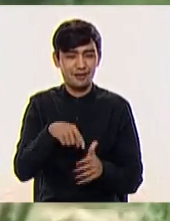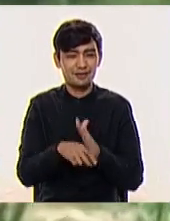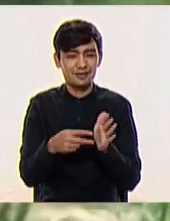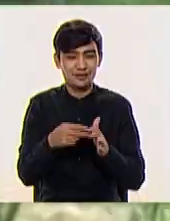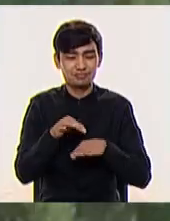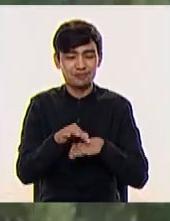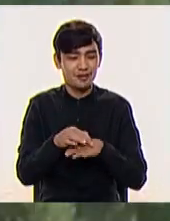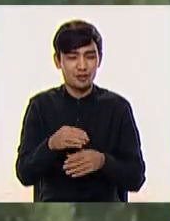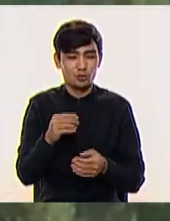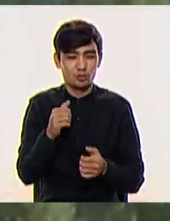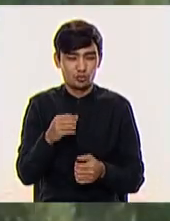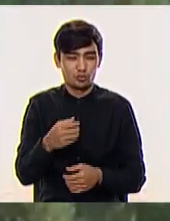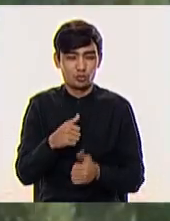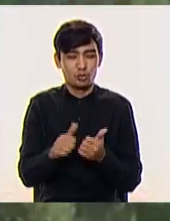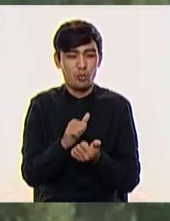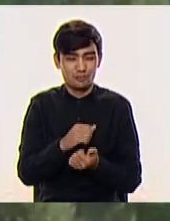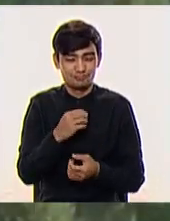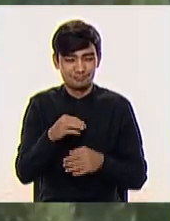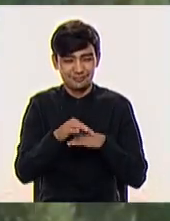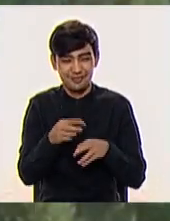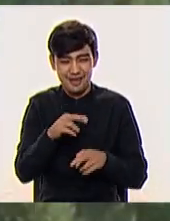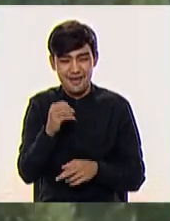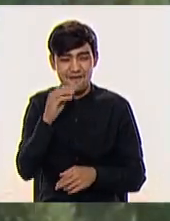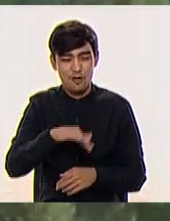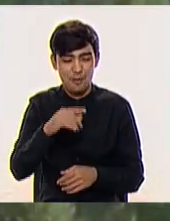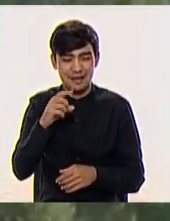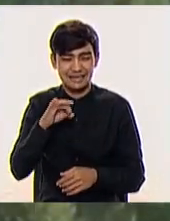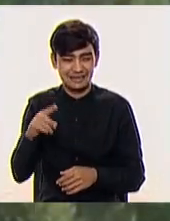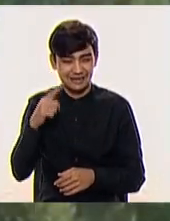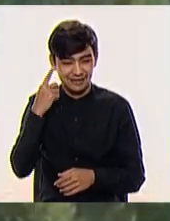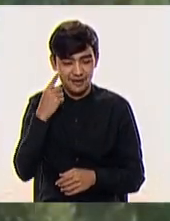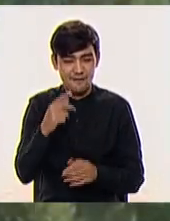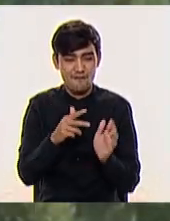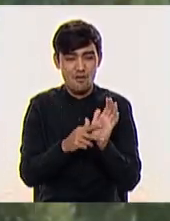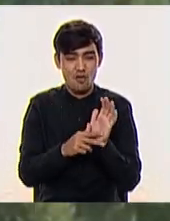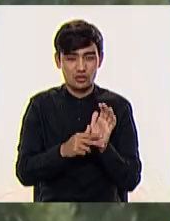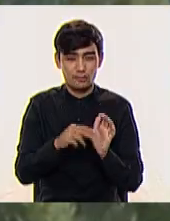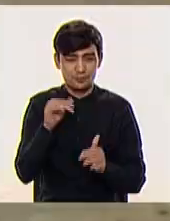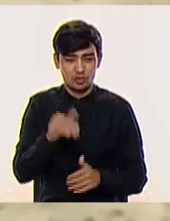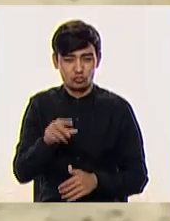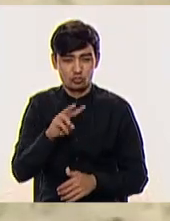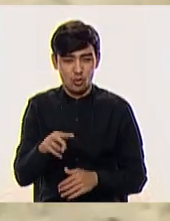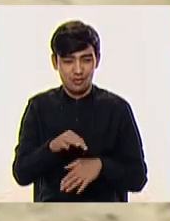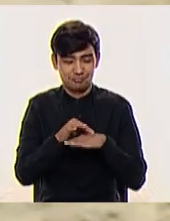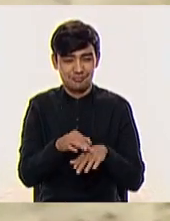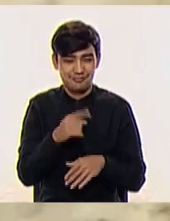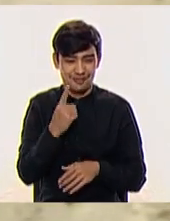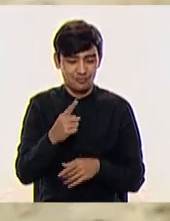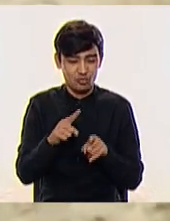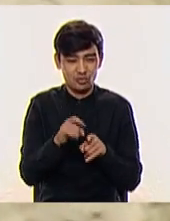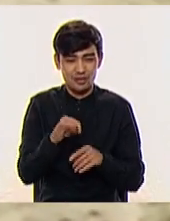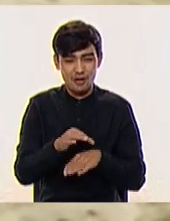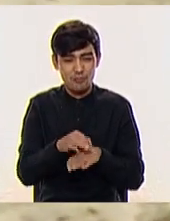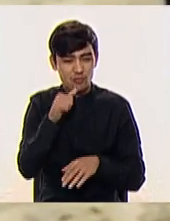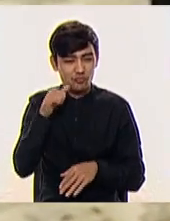доставки сухогрузного контейнера из Китая в Европу составляет около 8 тысяч долларов, что превышает сумму за аналогичный